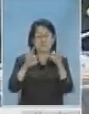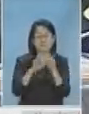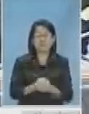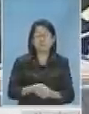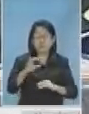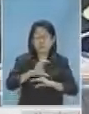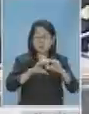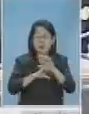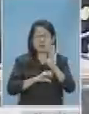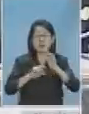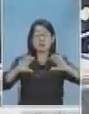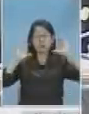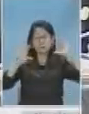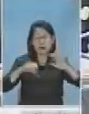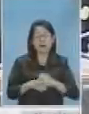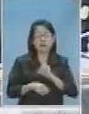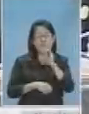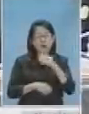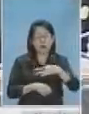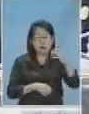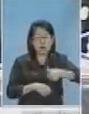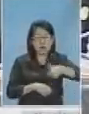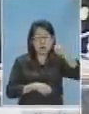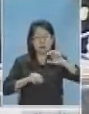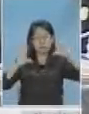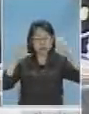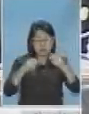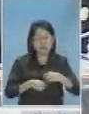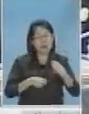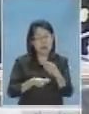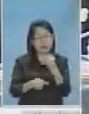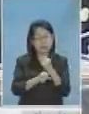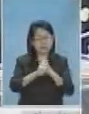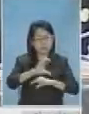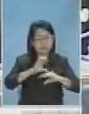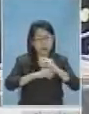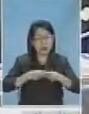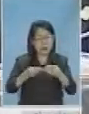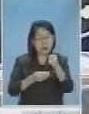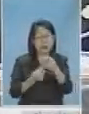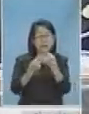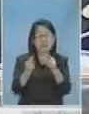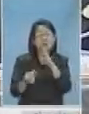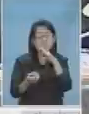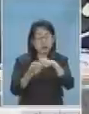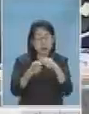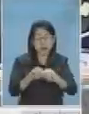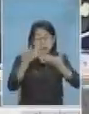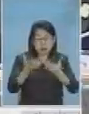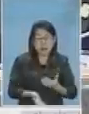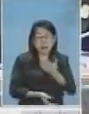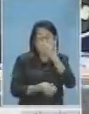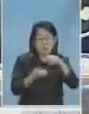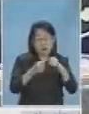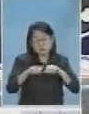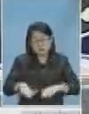นะครับในขณะที่มีวิกฤตเพื่อช่วยให้คนไม่ตายเนี่ยเป็นเรื่องที่ถูกต้องครับแต่ในเวลาเดียวกันประชานิยมต้